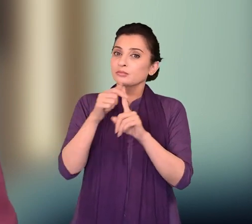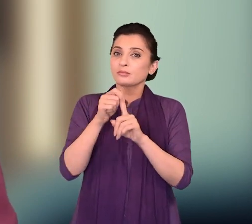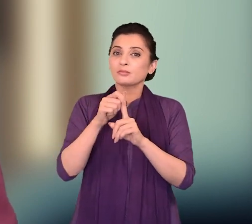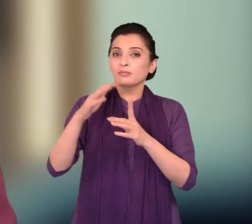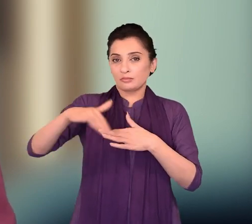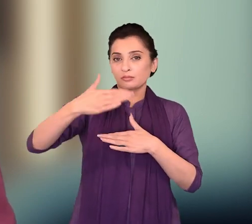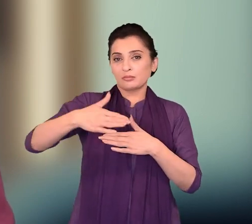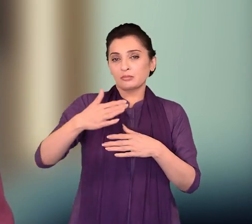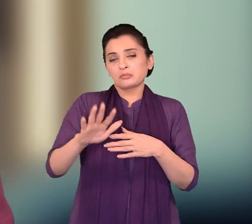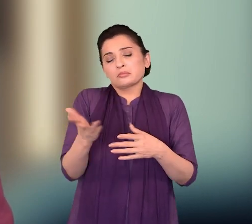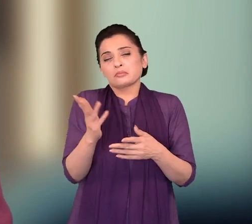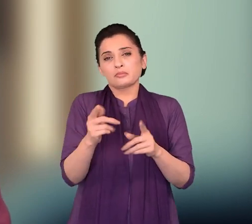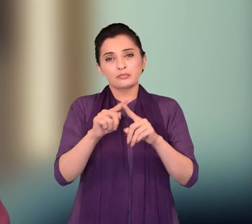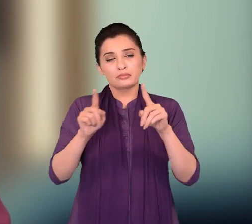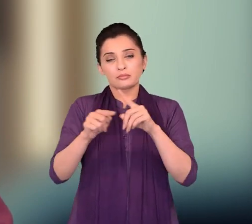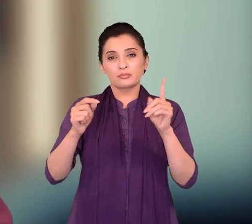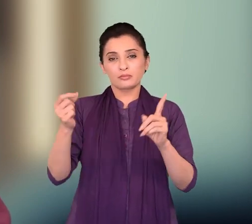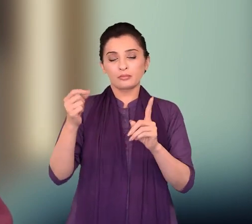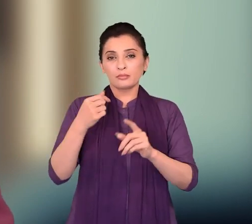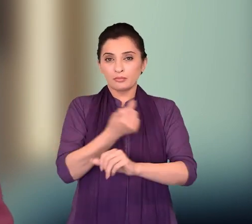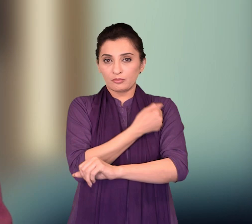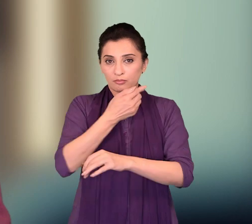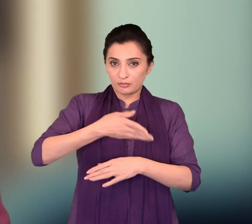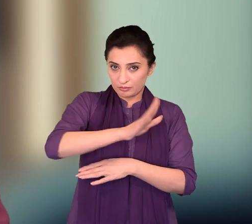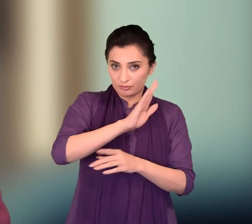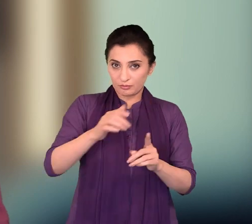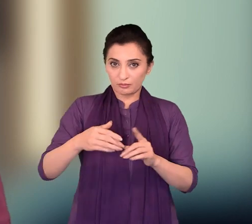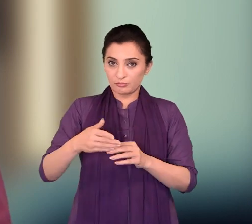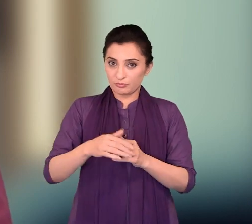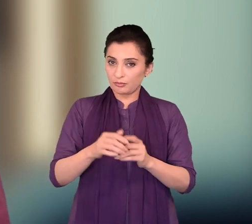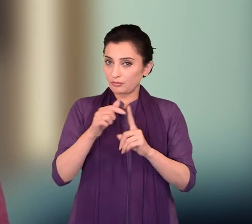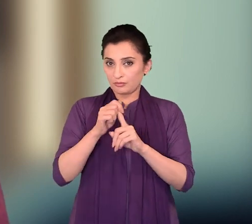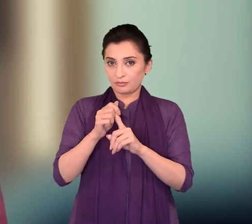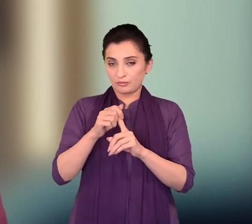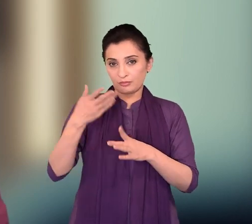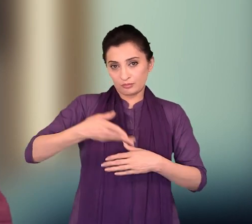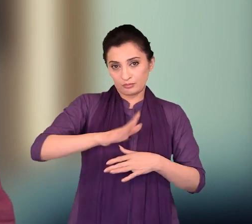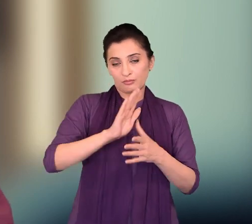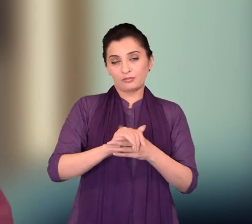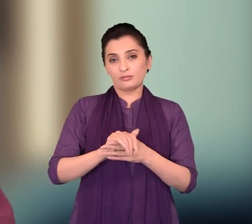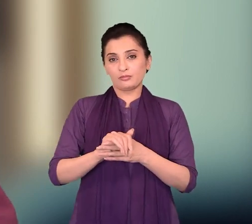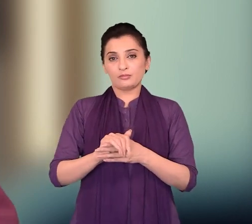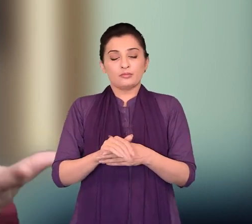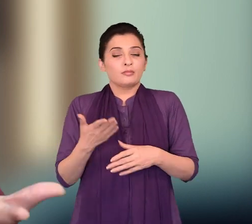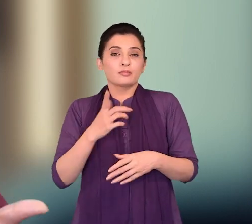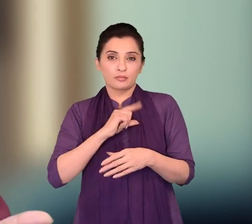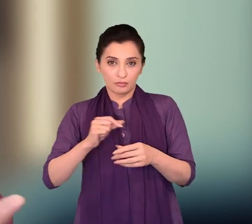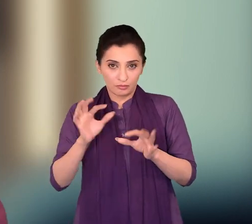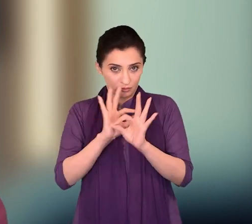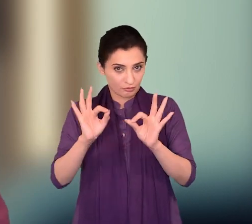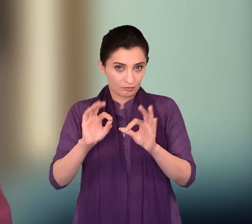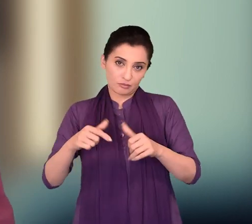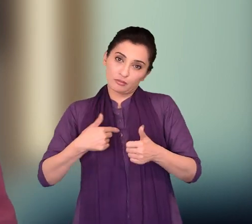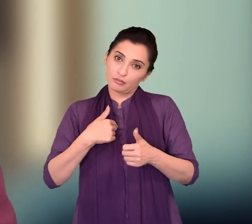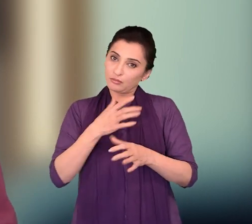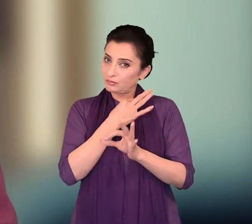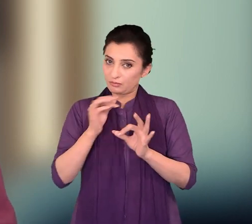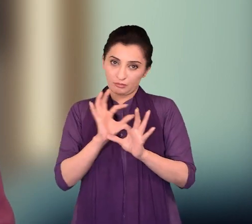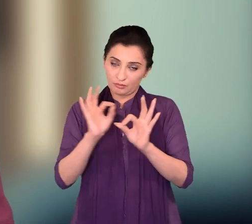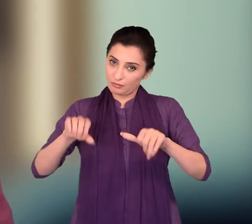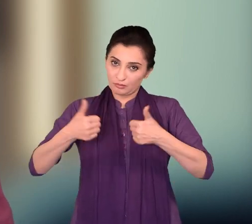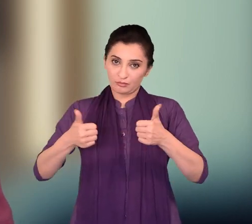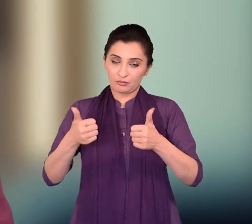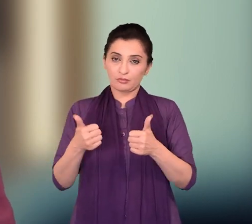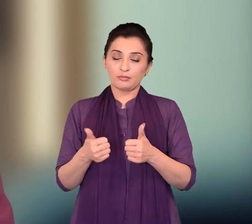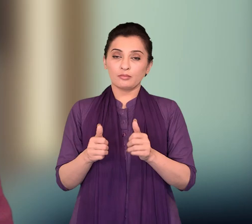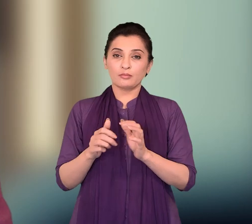کی ریکوائرمنٹ ہوتی ہے, اور وہ پھر پیشنٹ کو فردر اگر ریفرل کی ضرورت ہے تو ریفر کرتا ہے, اور اگر اس کو GP ڈومین کے اندر کچھ بھی اگر ایسا ہے جو